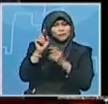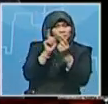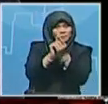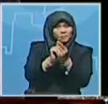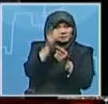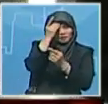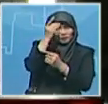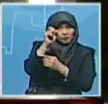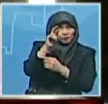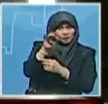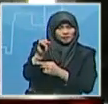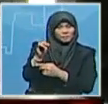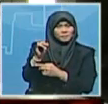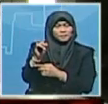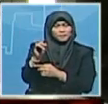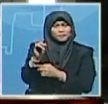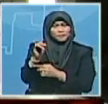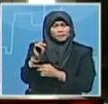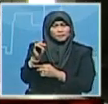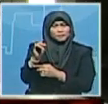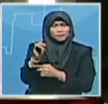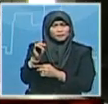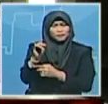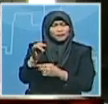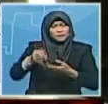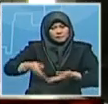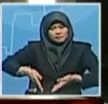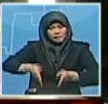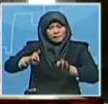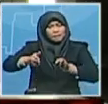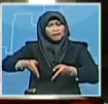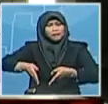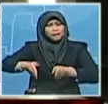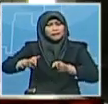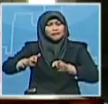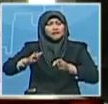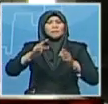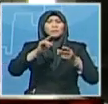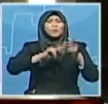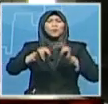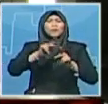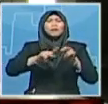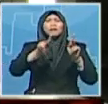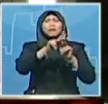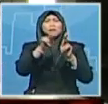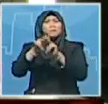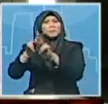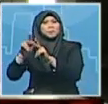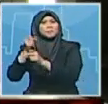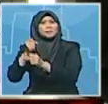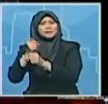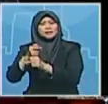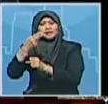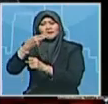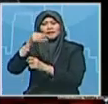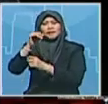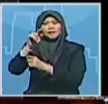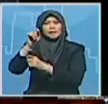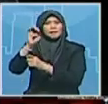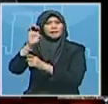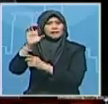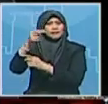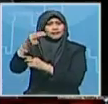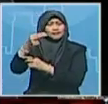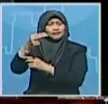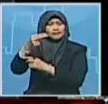kah? Jalan tu jalan utama je orang sana, penduduk-penduduk kampung nak pergi kerja kat Kuning Hacap itu. Alhamdulillah.